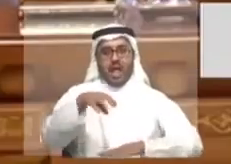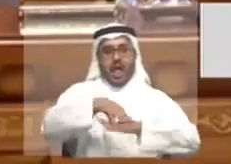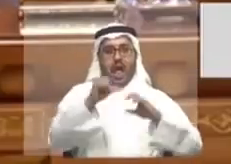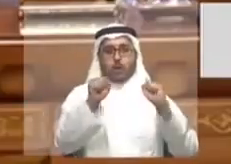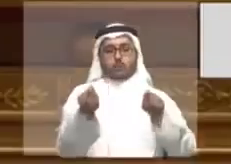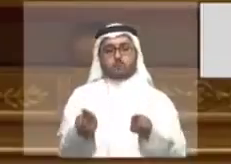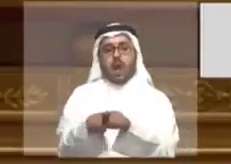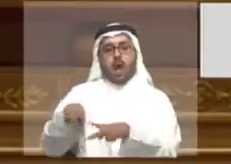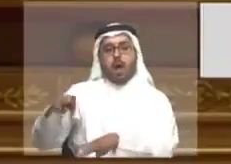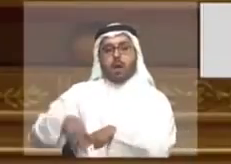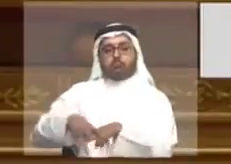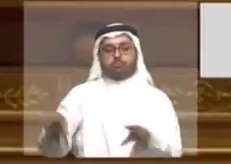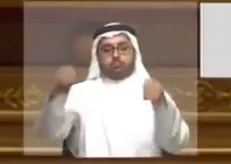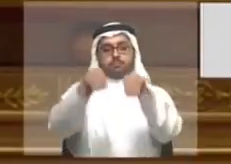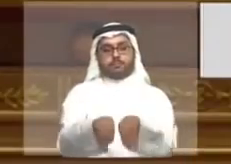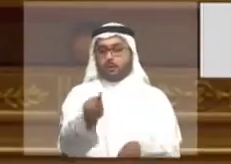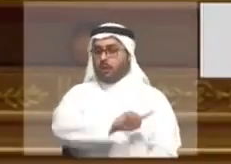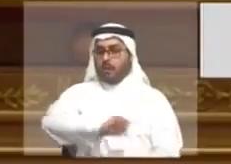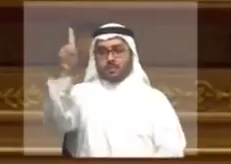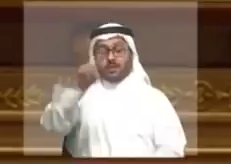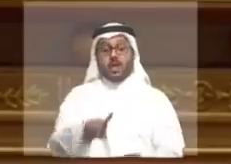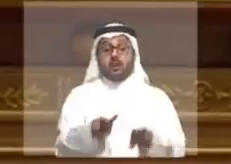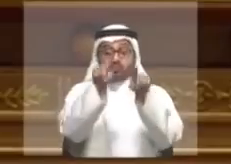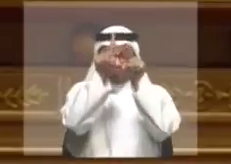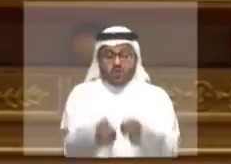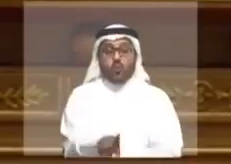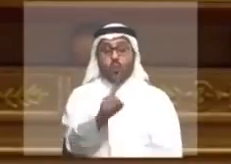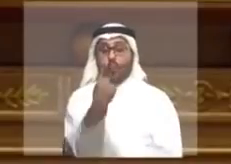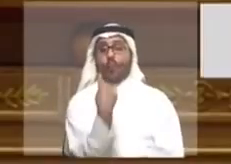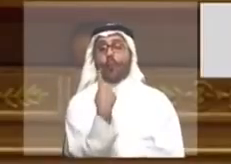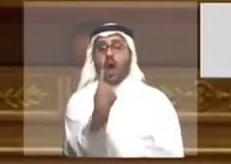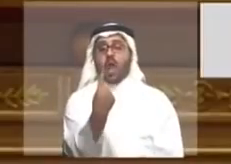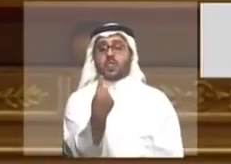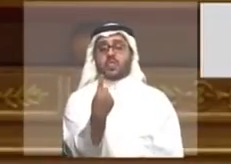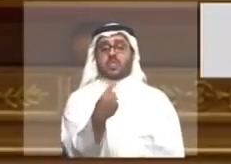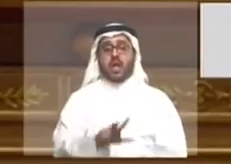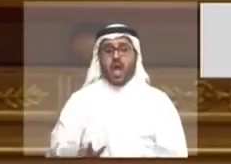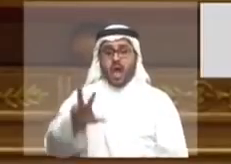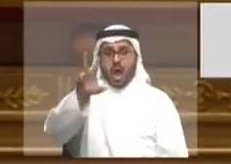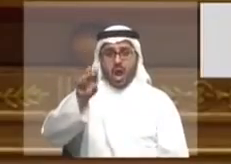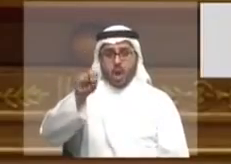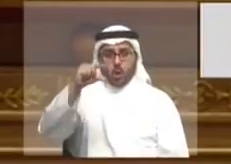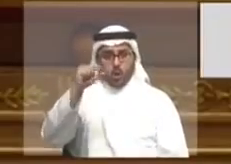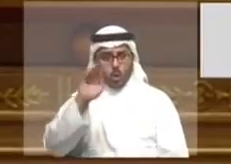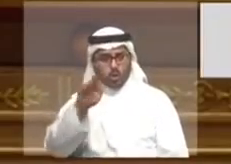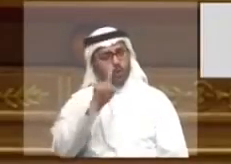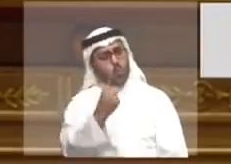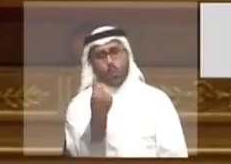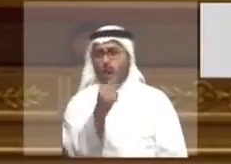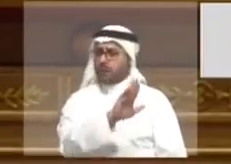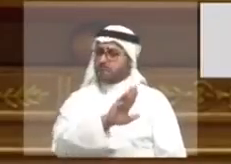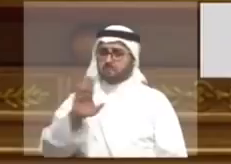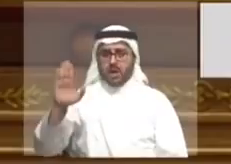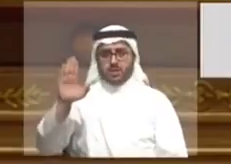الرافض له، ونؤكد على أن القدس الشرقية جزء لا يتجزا من أراضي فلسطين.